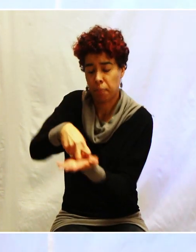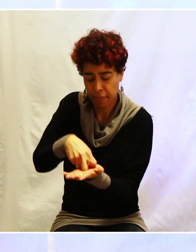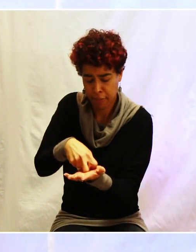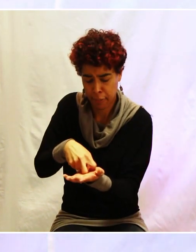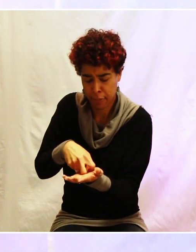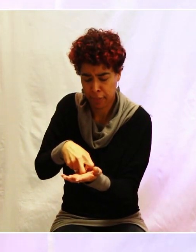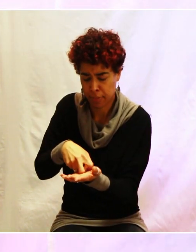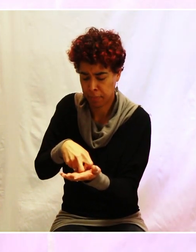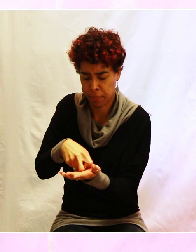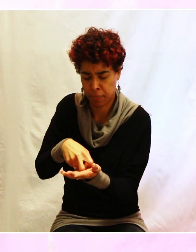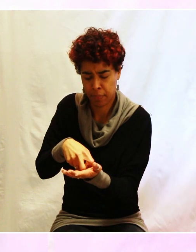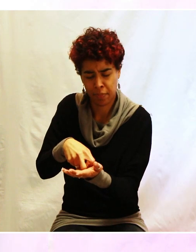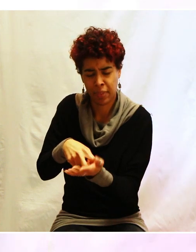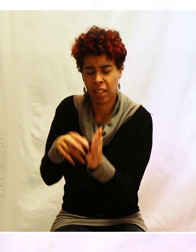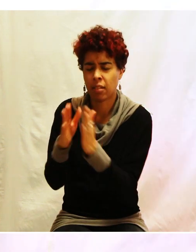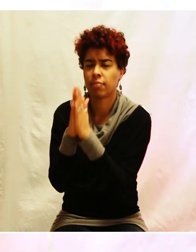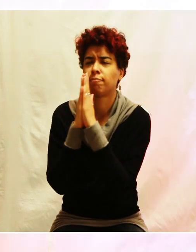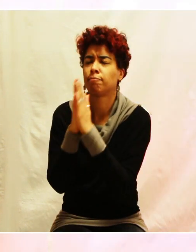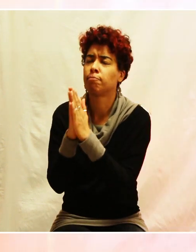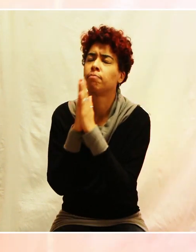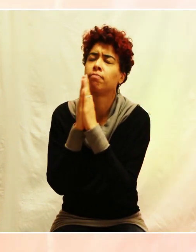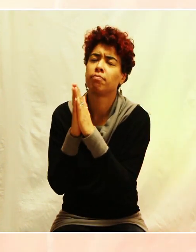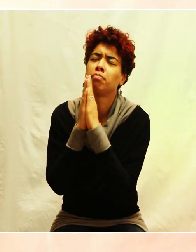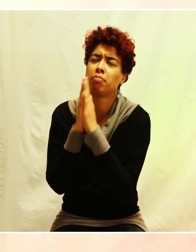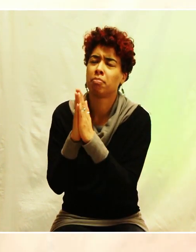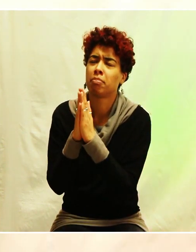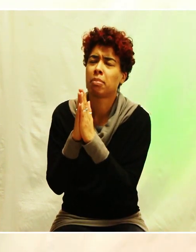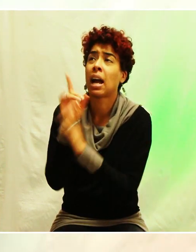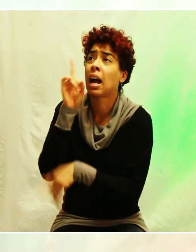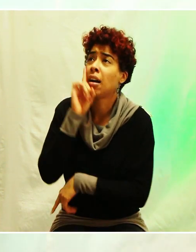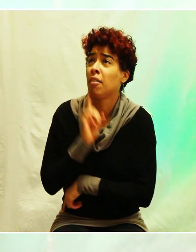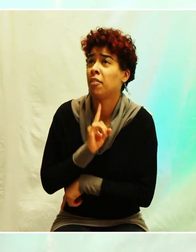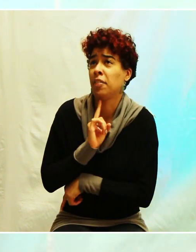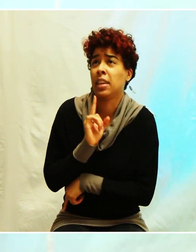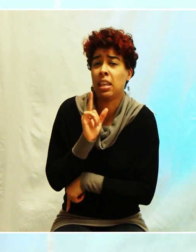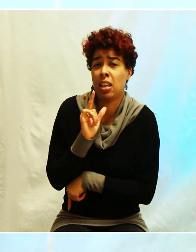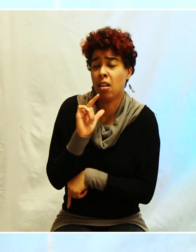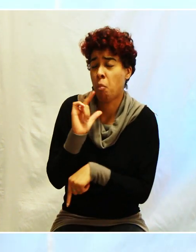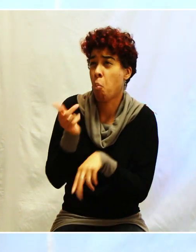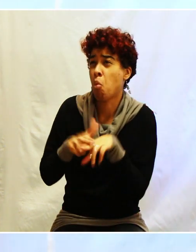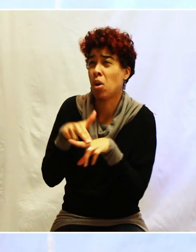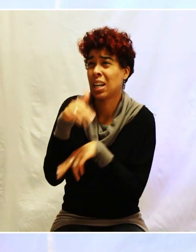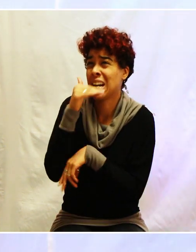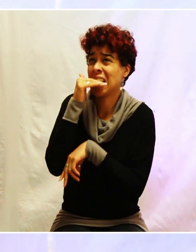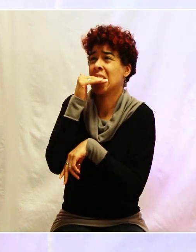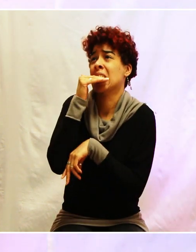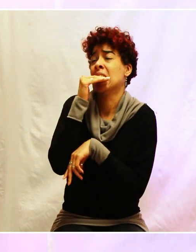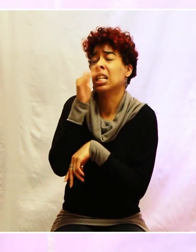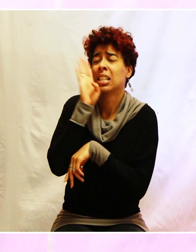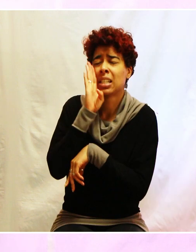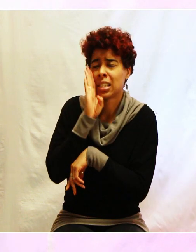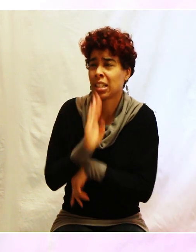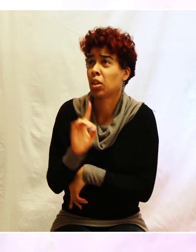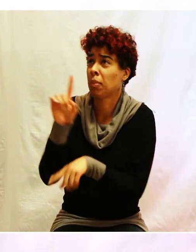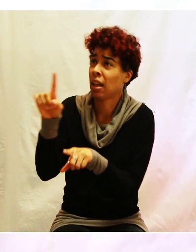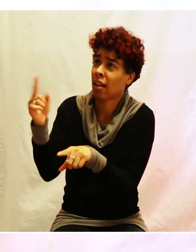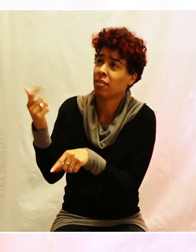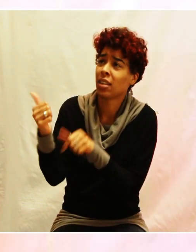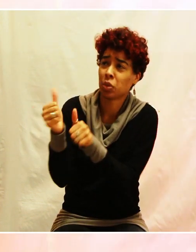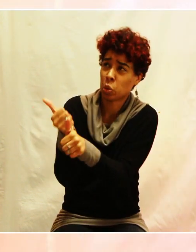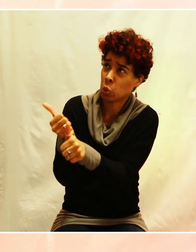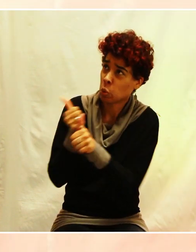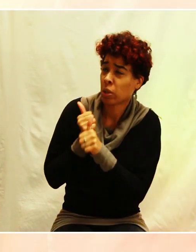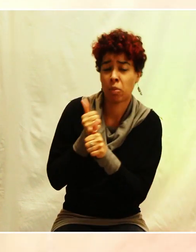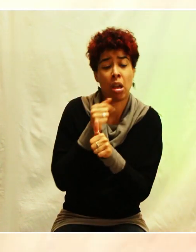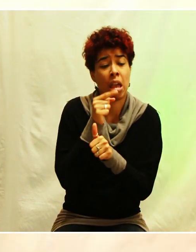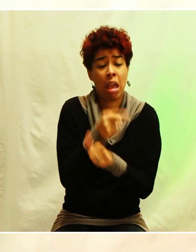il va lui adresser cette instante prière. Ma petite fille est à l'extrémité, viens, impose-lui les mains, afin